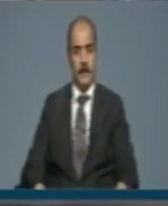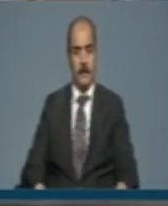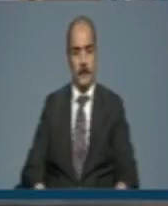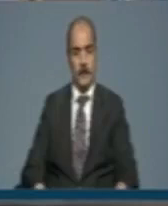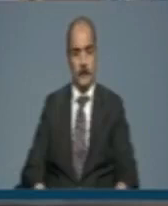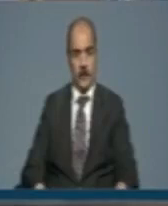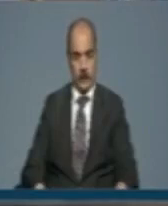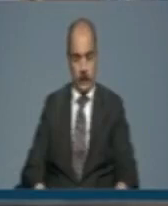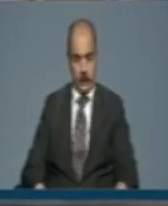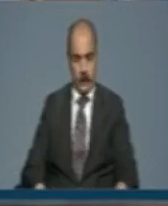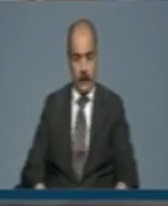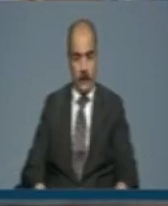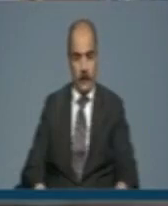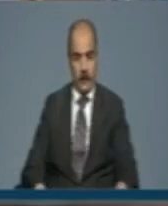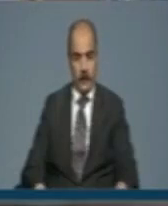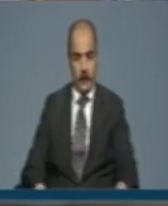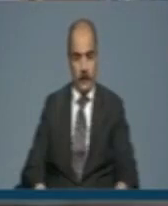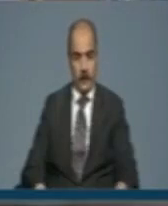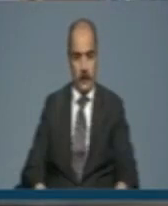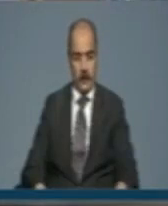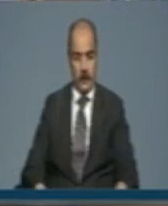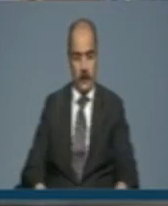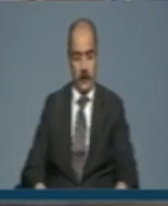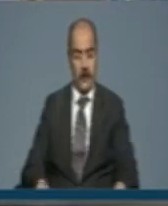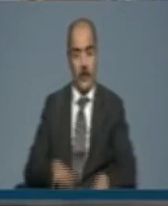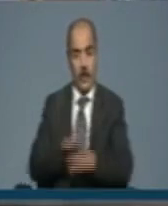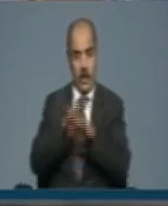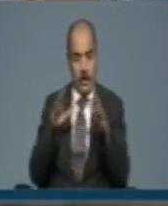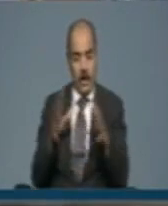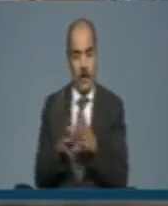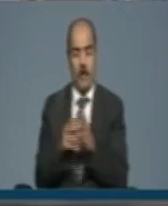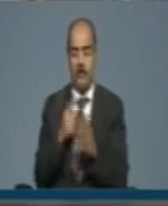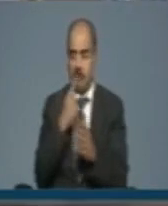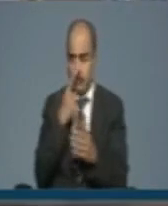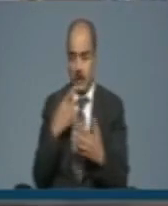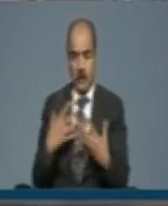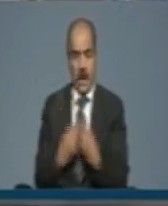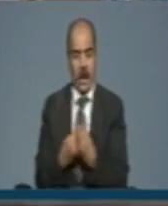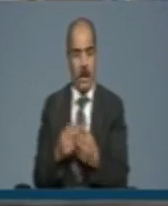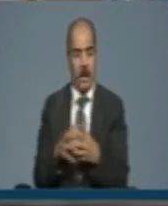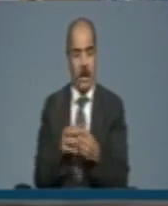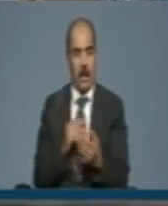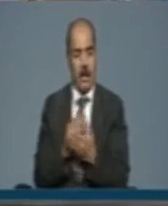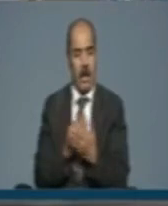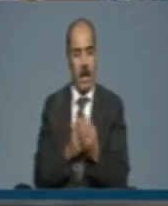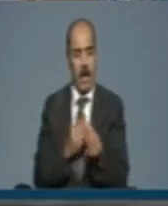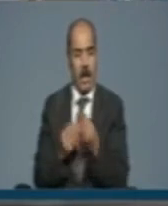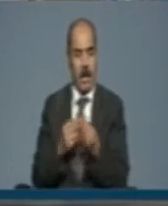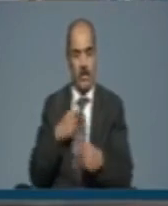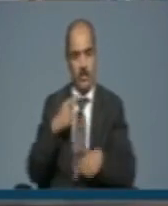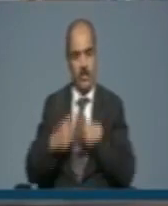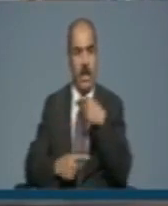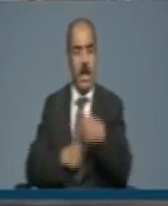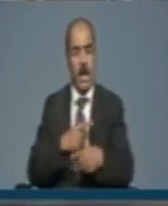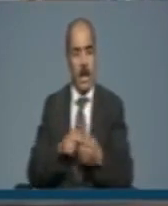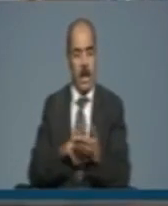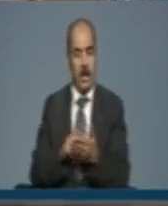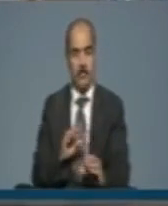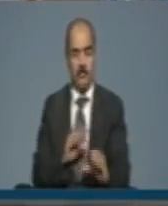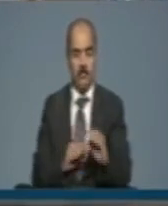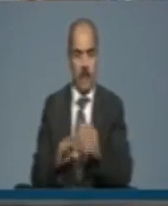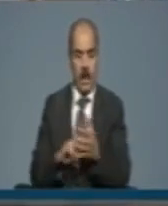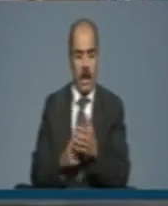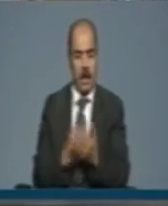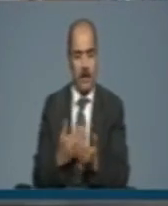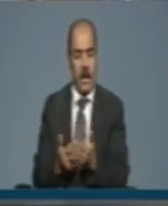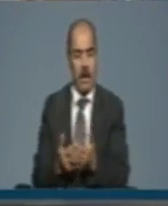هناك نحن الآن كلنا جميعا ملتزمون من أجل مواصلة هذا الزخم الدبلوماسي حتى